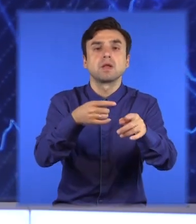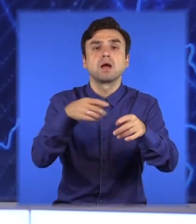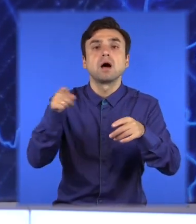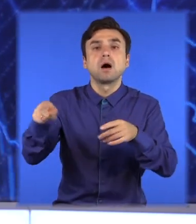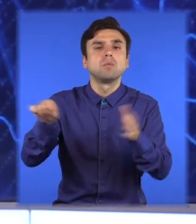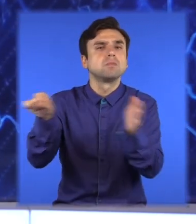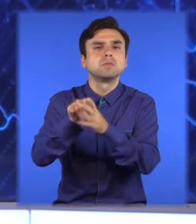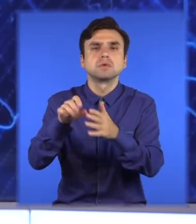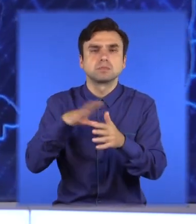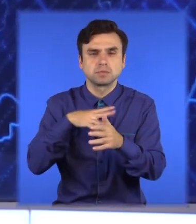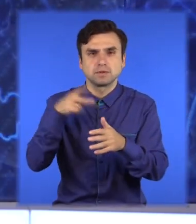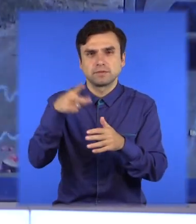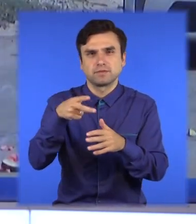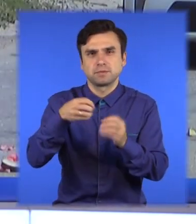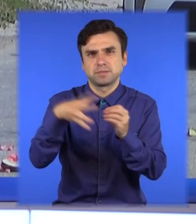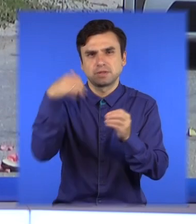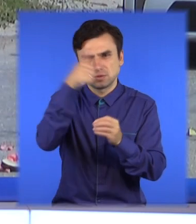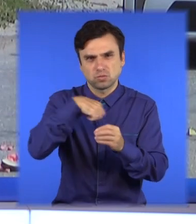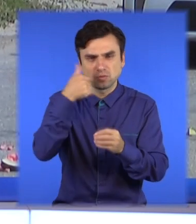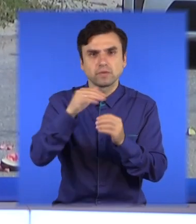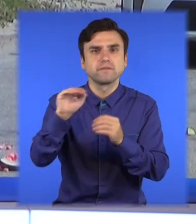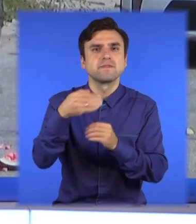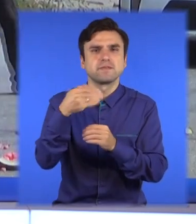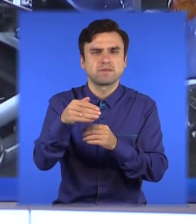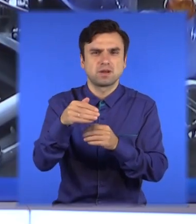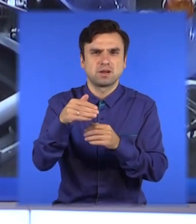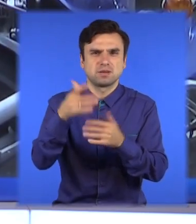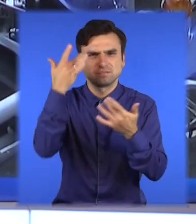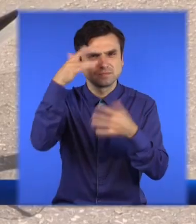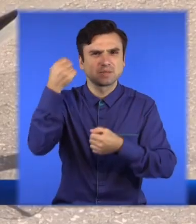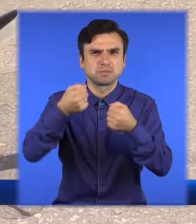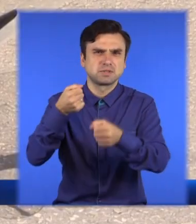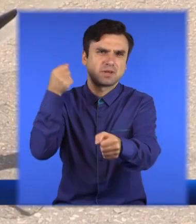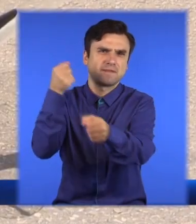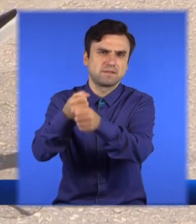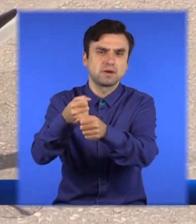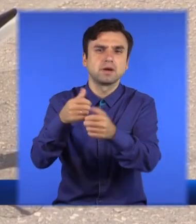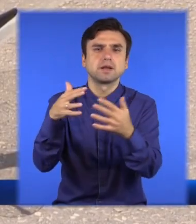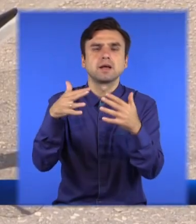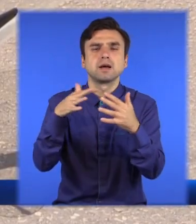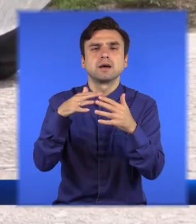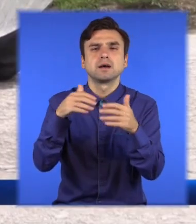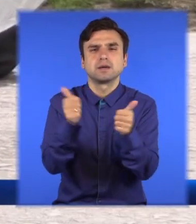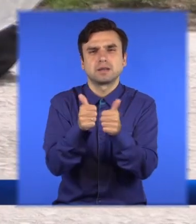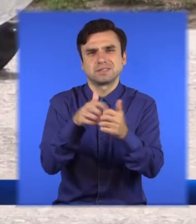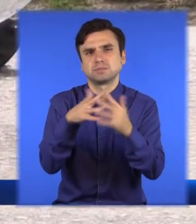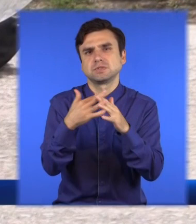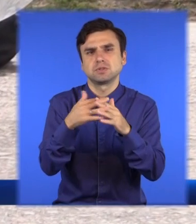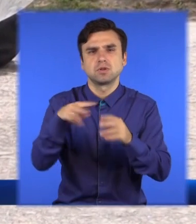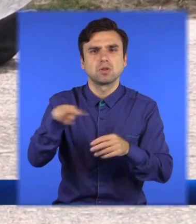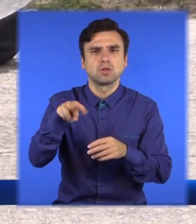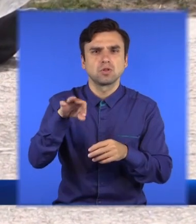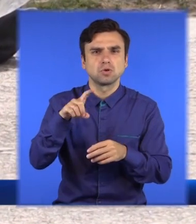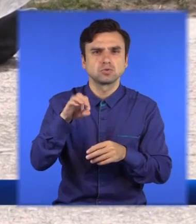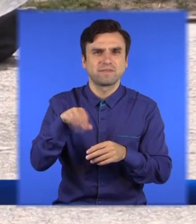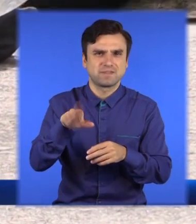Мотоцикл збив велосипед. Аварія трапилася 19 серпня в день по вулиці Вокзальна. Обидва колісні транспорти рухалися у попутному напрямку